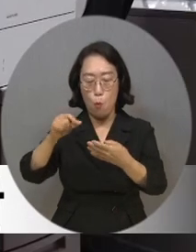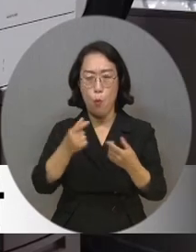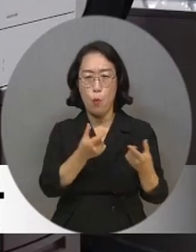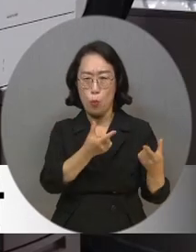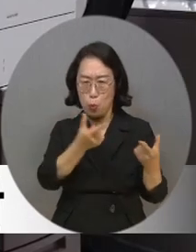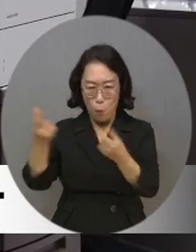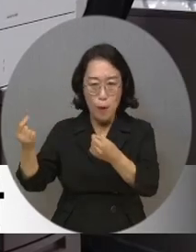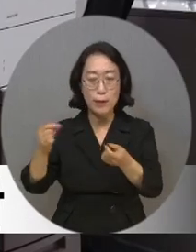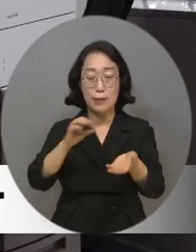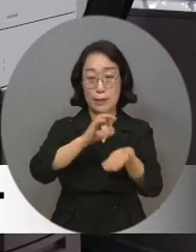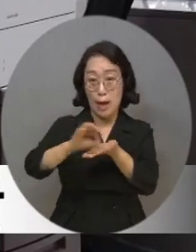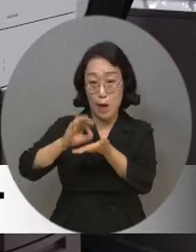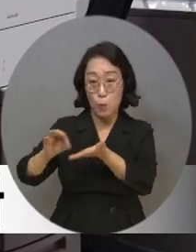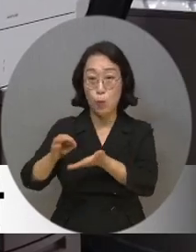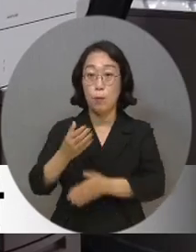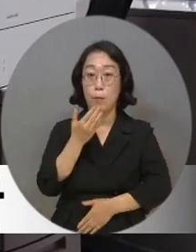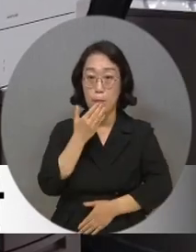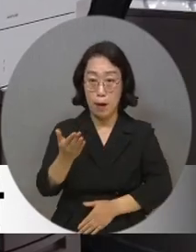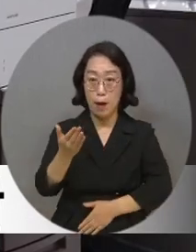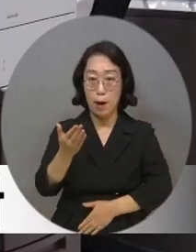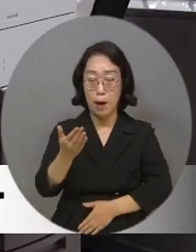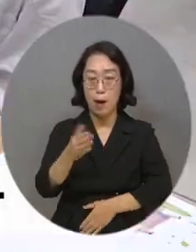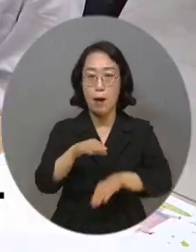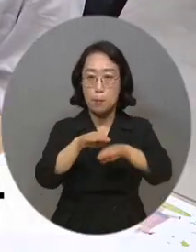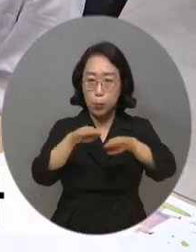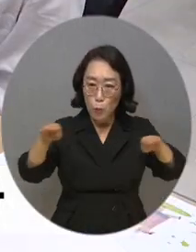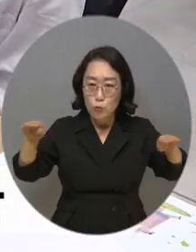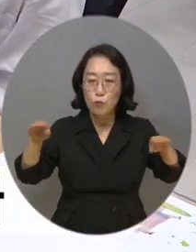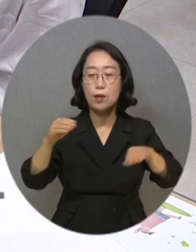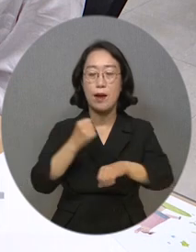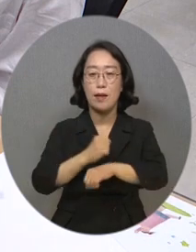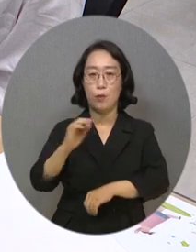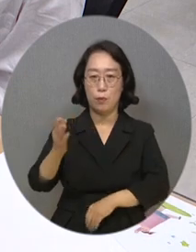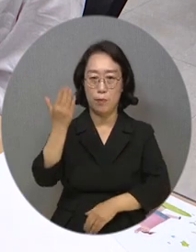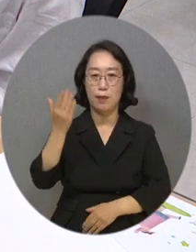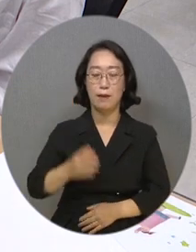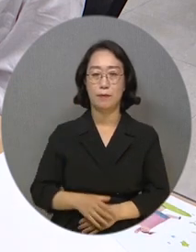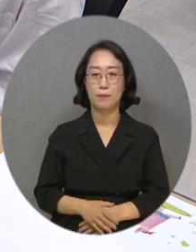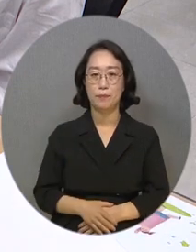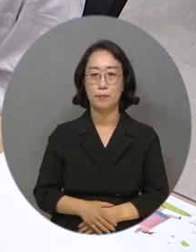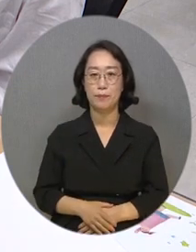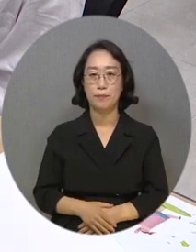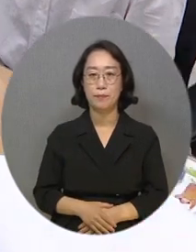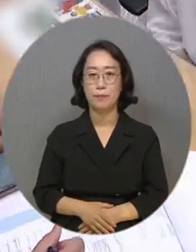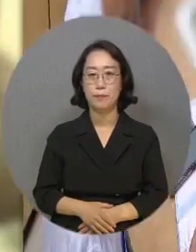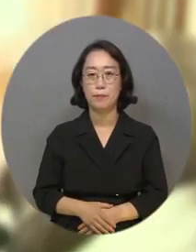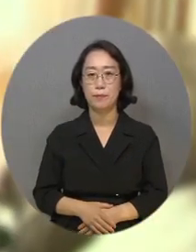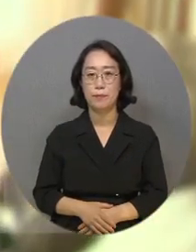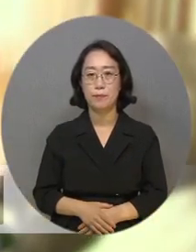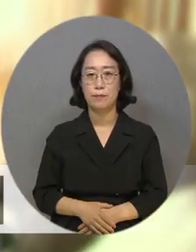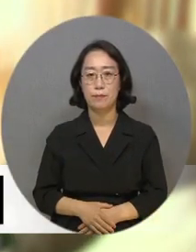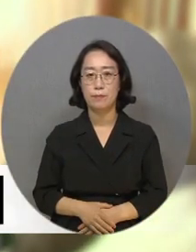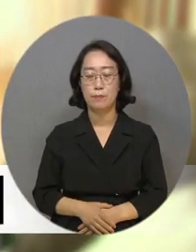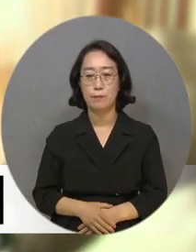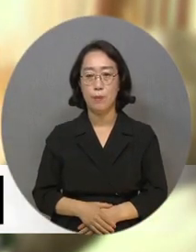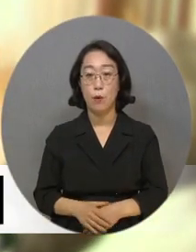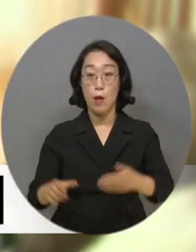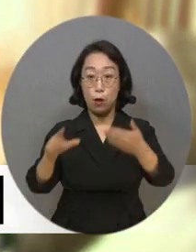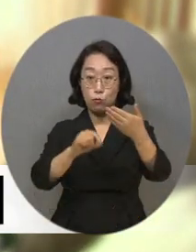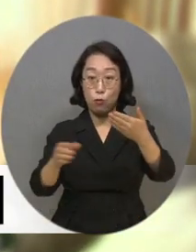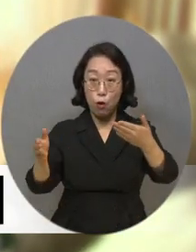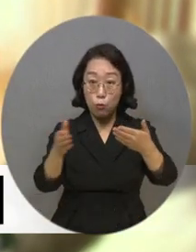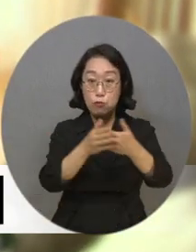4.5cm 여건용 사진으로 모두 표준에 맞춘다는 계획입니다 올해